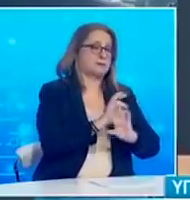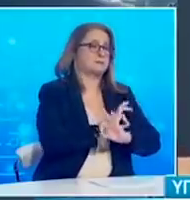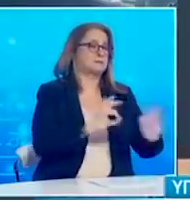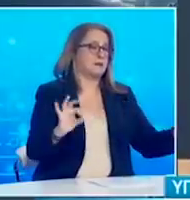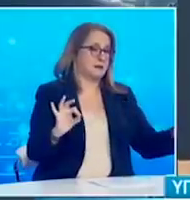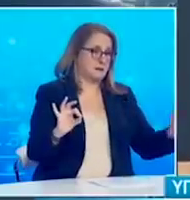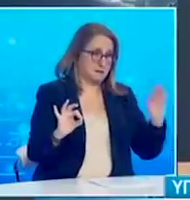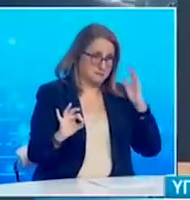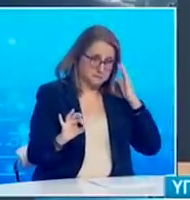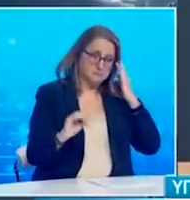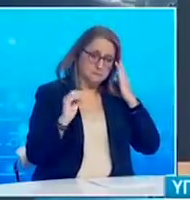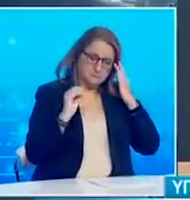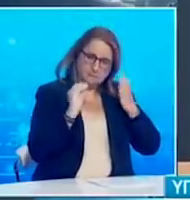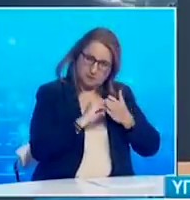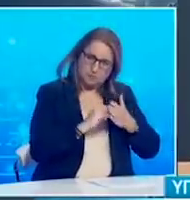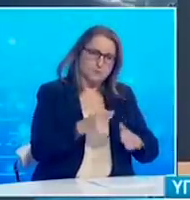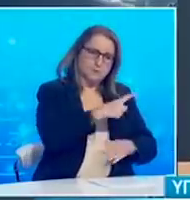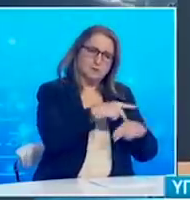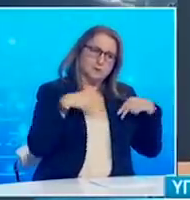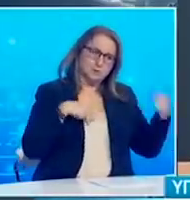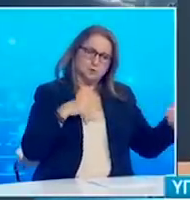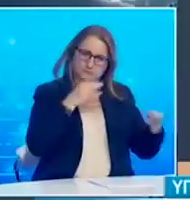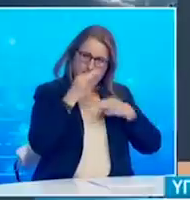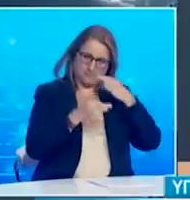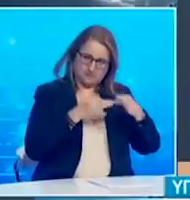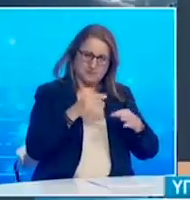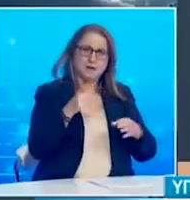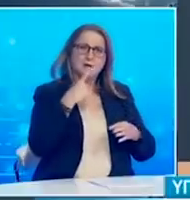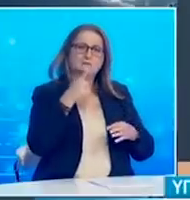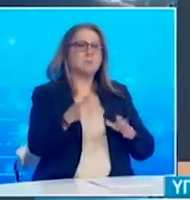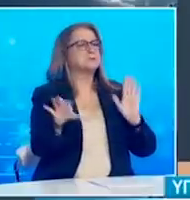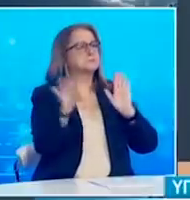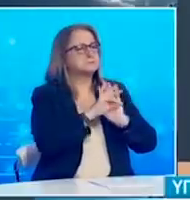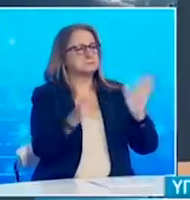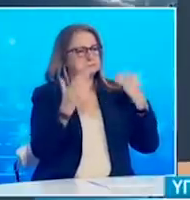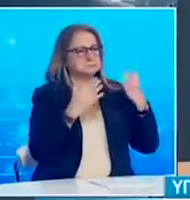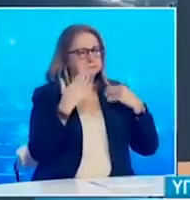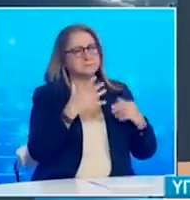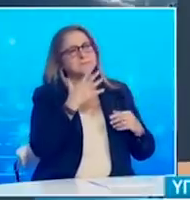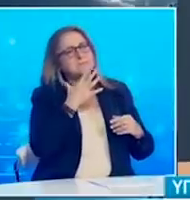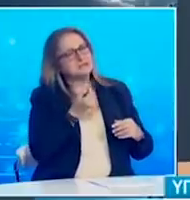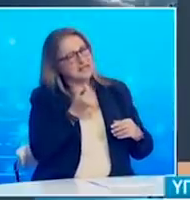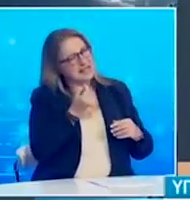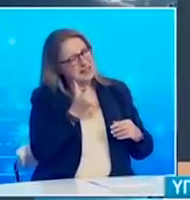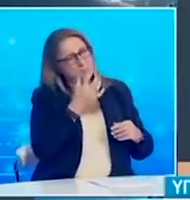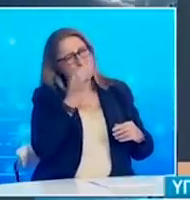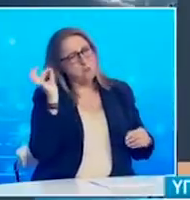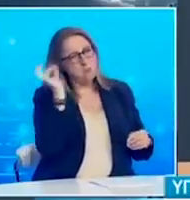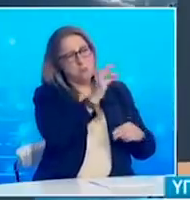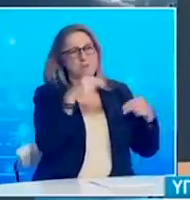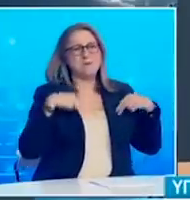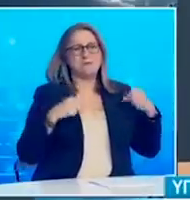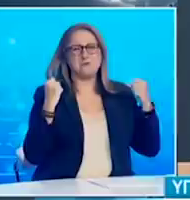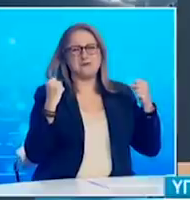ενημερώσει ο αρμόδιος υπουργός. Νομίζω ότι αδικούμε την προσπάθεια που έχει γίνει από το Υπουργείο Υγείας και από όλη την